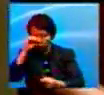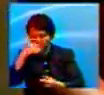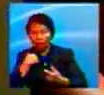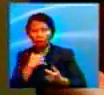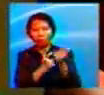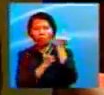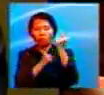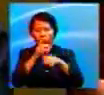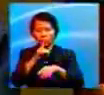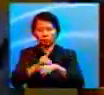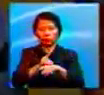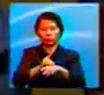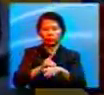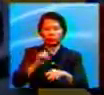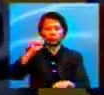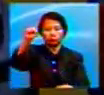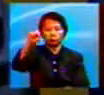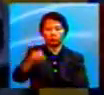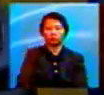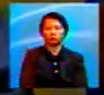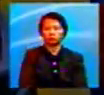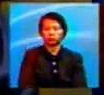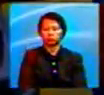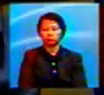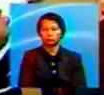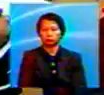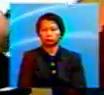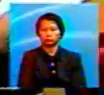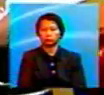bersenjata di Singamata Resort di Sempurna Sabah.